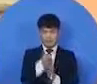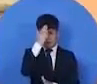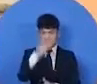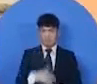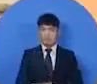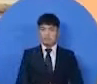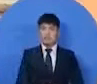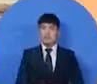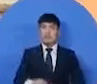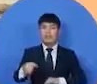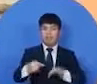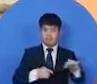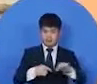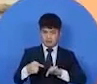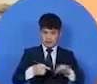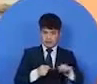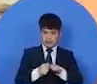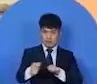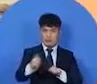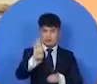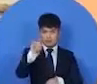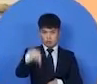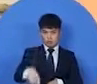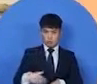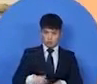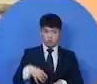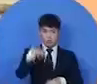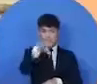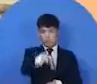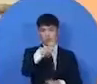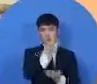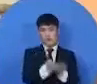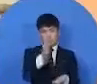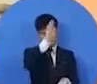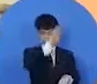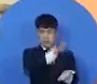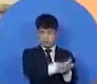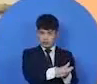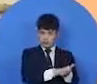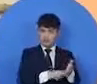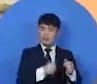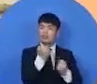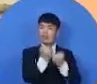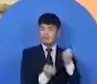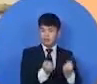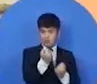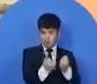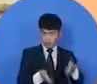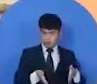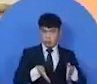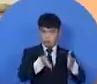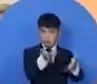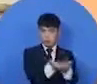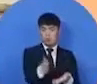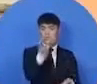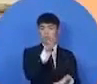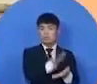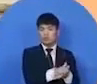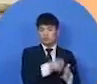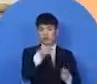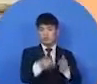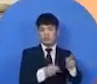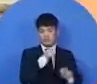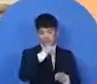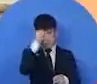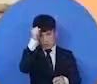천안시는 행정자치부 가 cc 안 2017 자전거 도로 사고 위험지역 정비 시범사업에 천안 천 자전거도로 정비